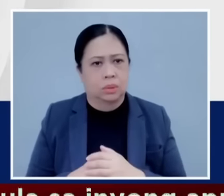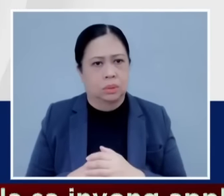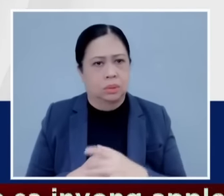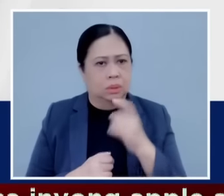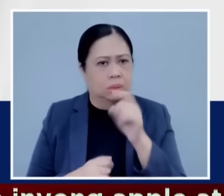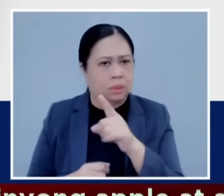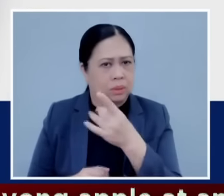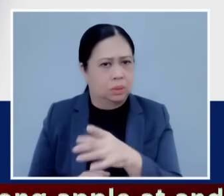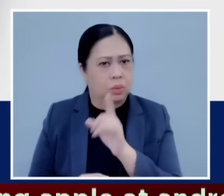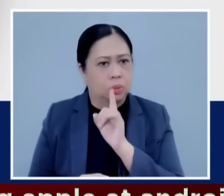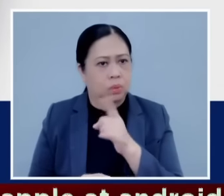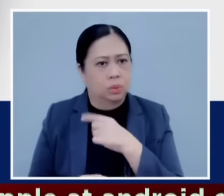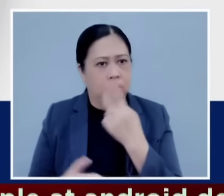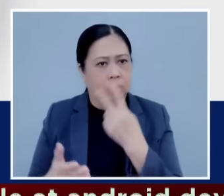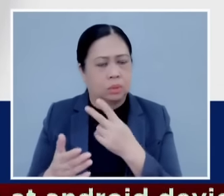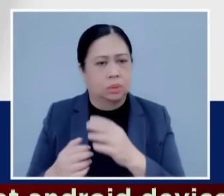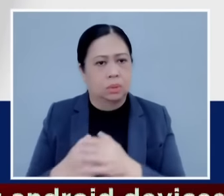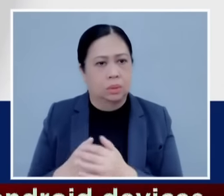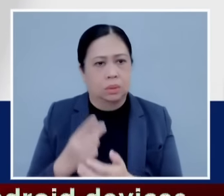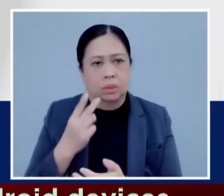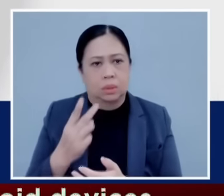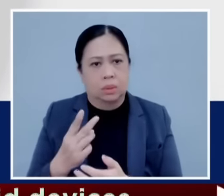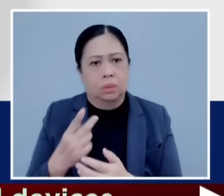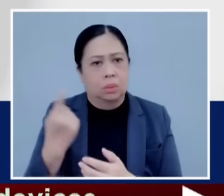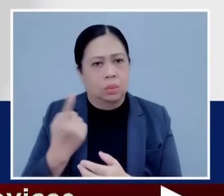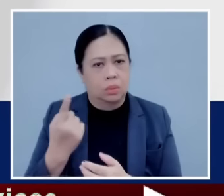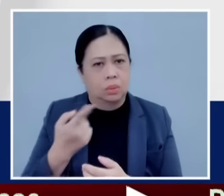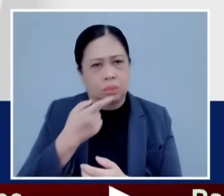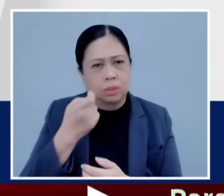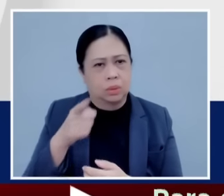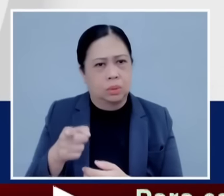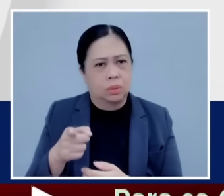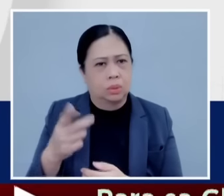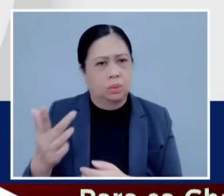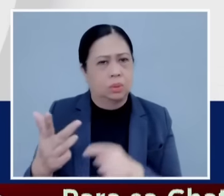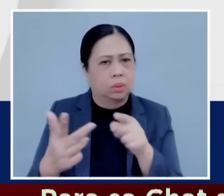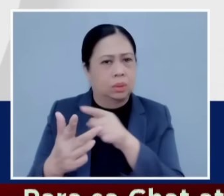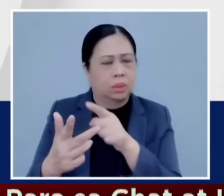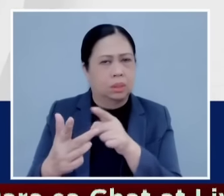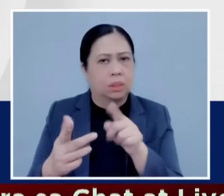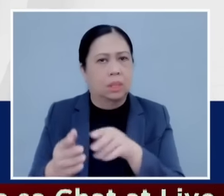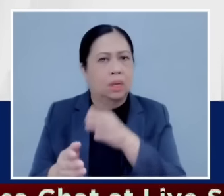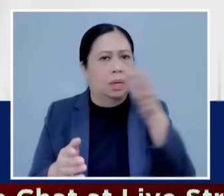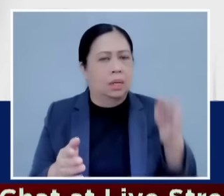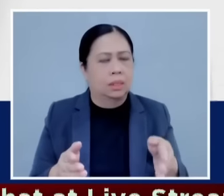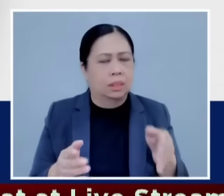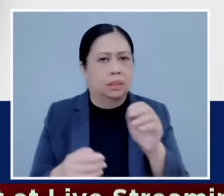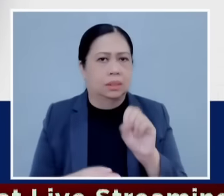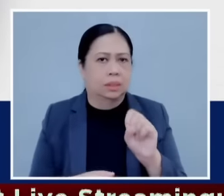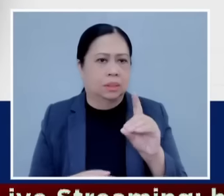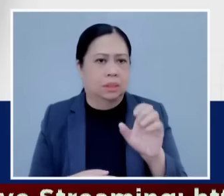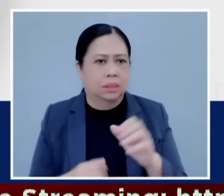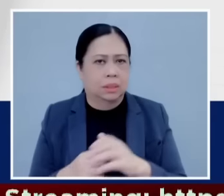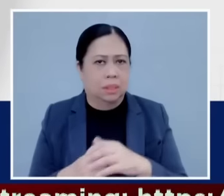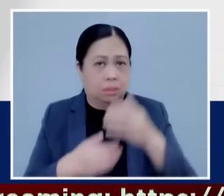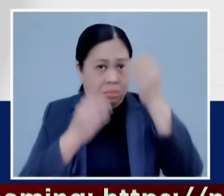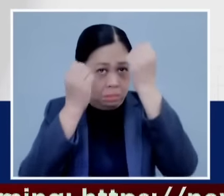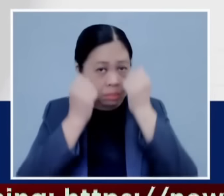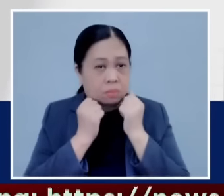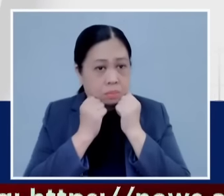yun pong nasa side ko ang nakita ko lang po. Dahil yung pong tatlo ay nado po sa kabilang side po yun, sir. Nakabonit ba sila?